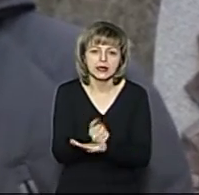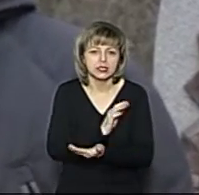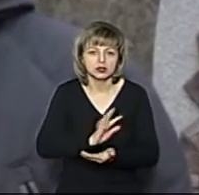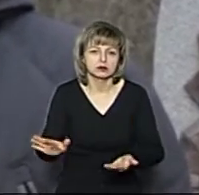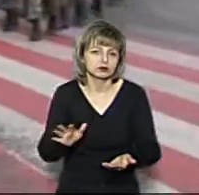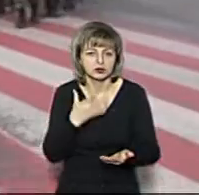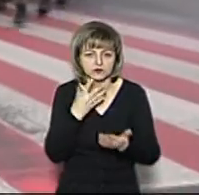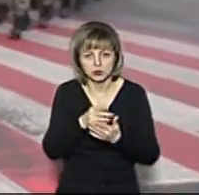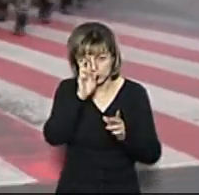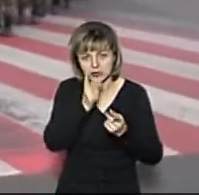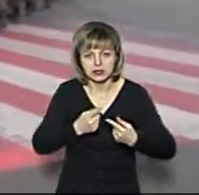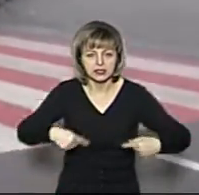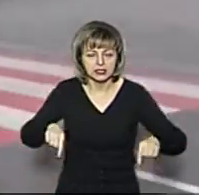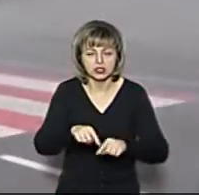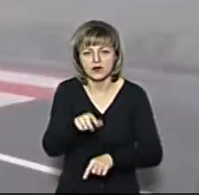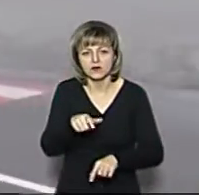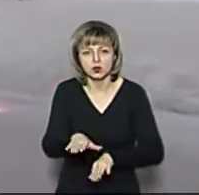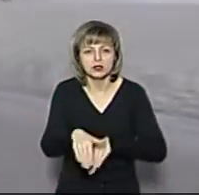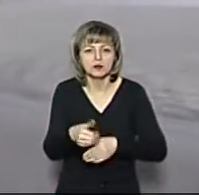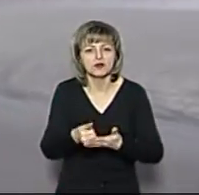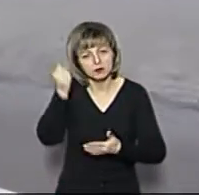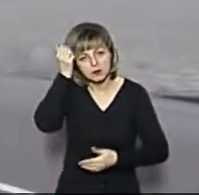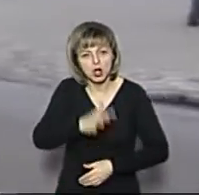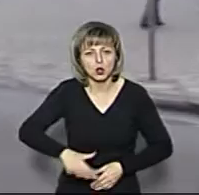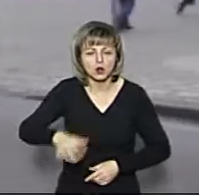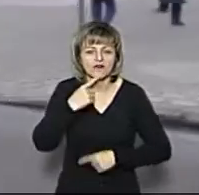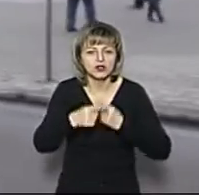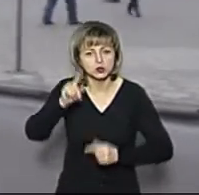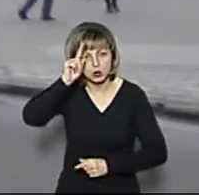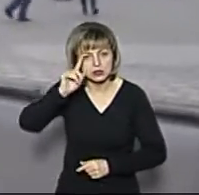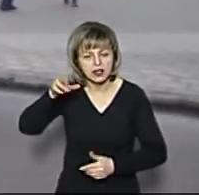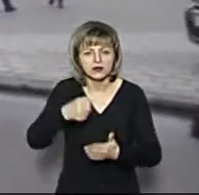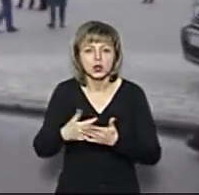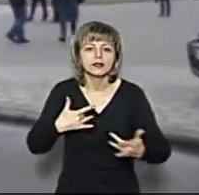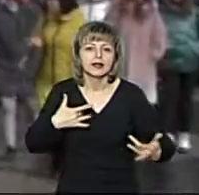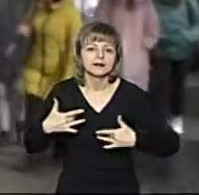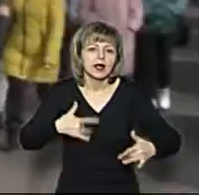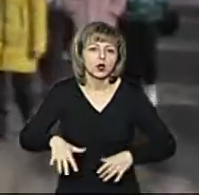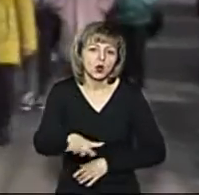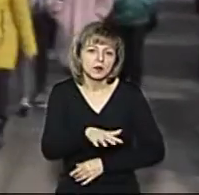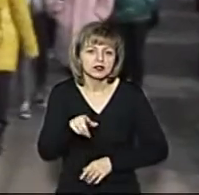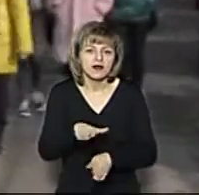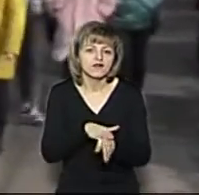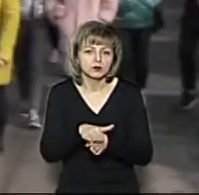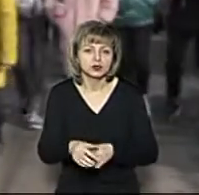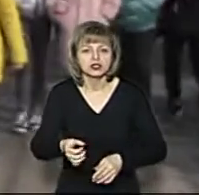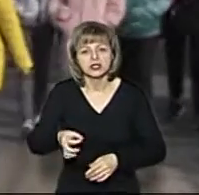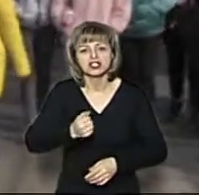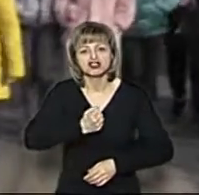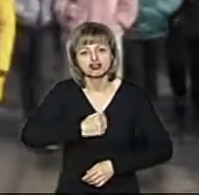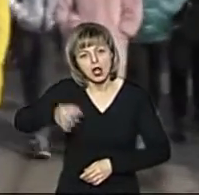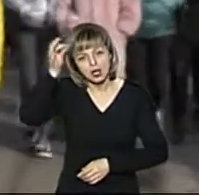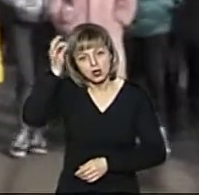свої держави. Люди пройшли ходою від меморіального комплексу Вічної Слави до театрального майдану. Там відбулося жалобне